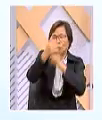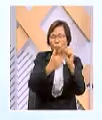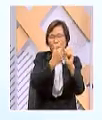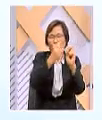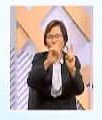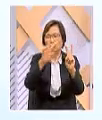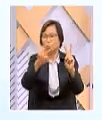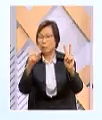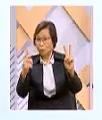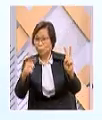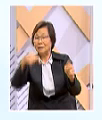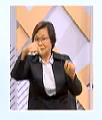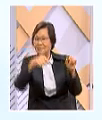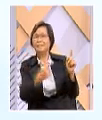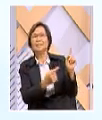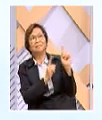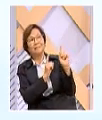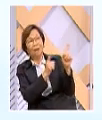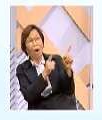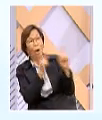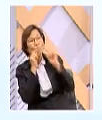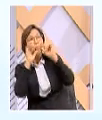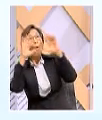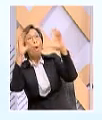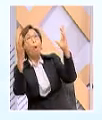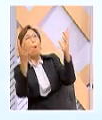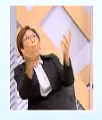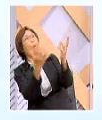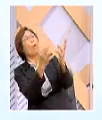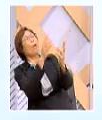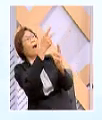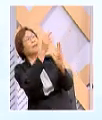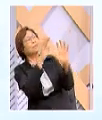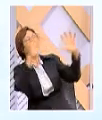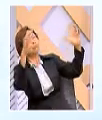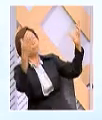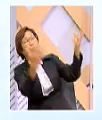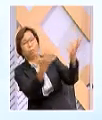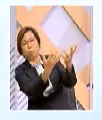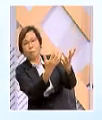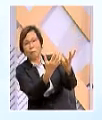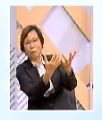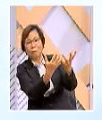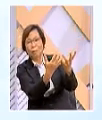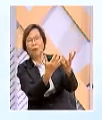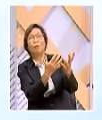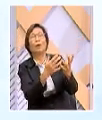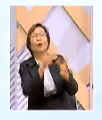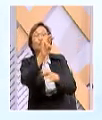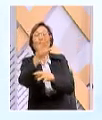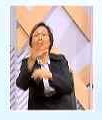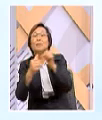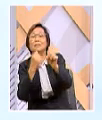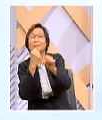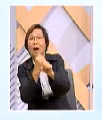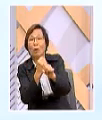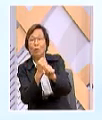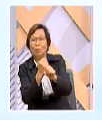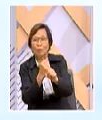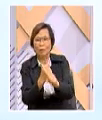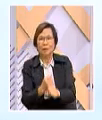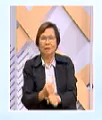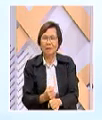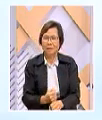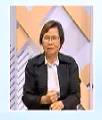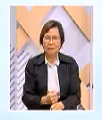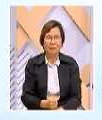2021. Ya, inilah dia balon yang akan menjadi simbolik untuk gimmick perasmian 75. Bila